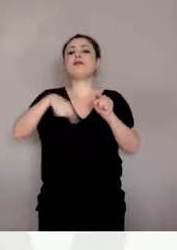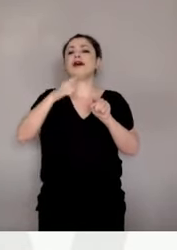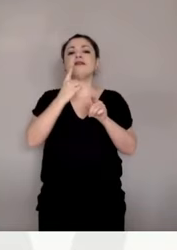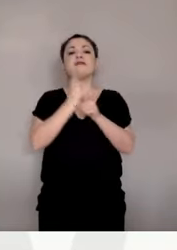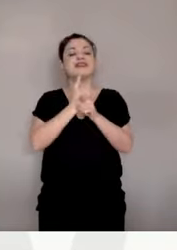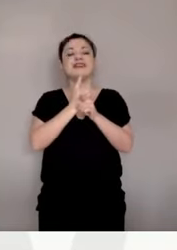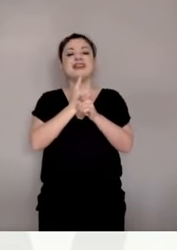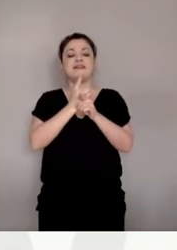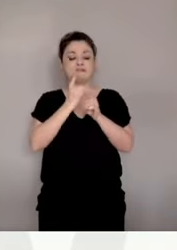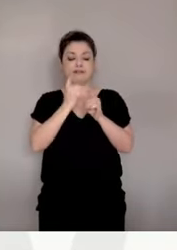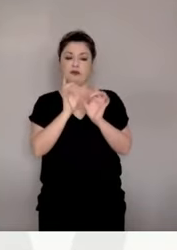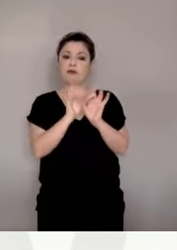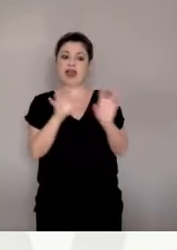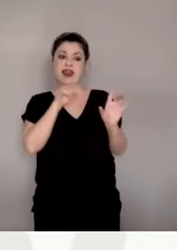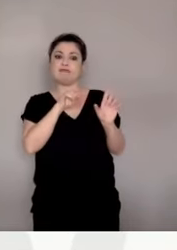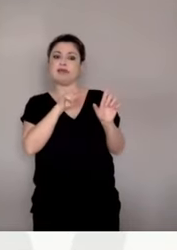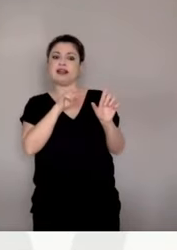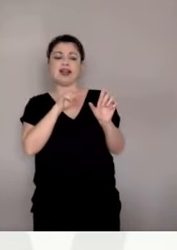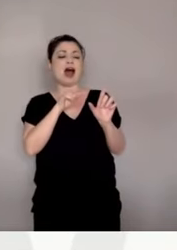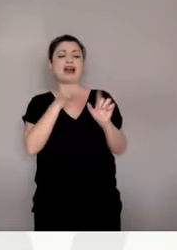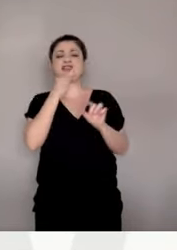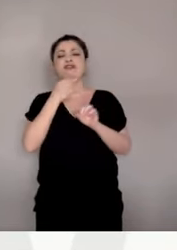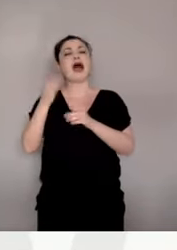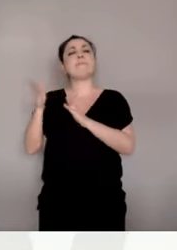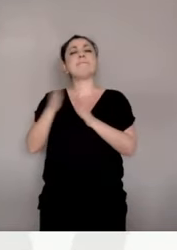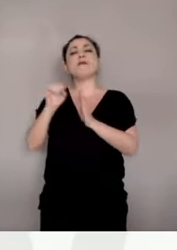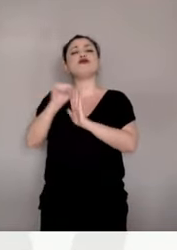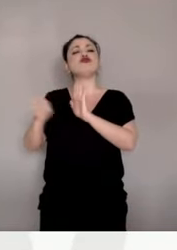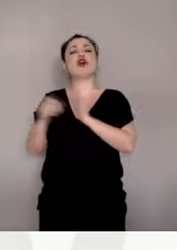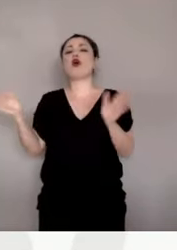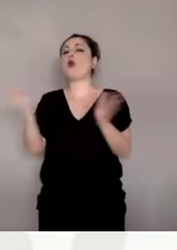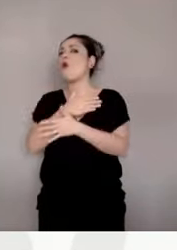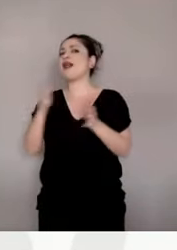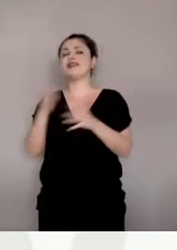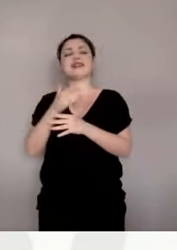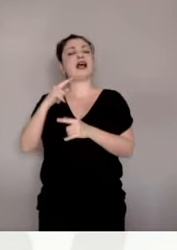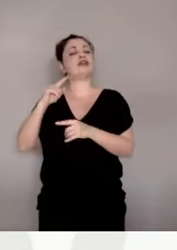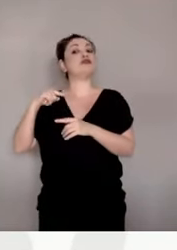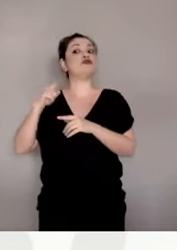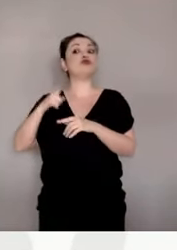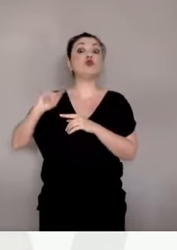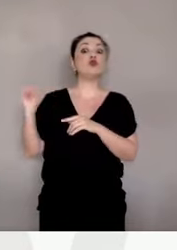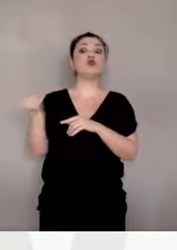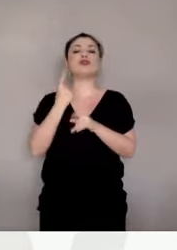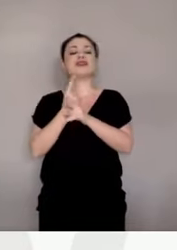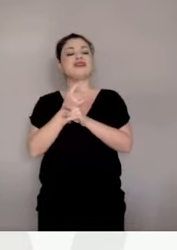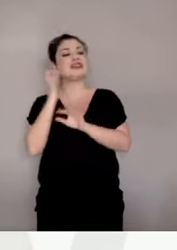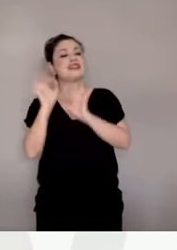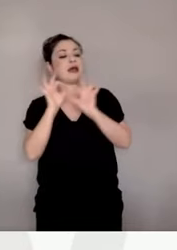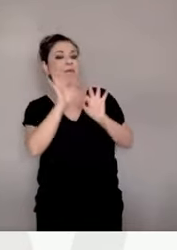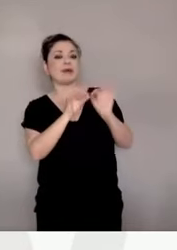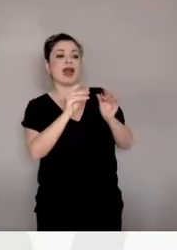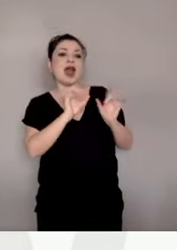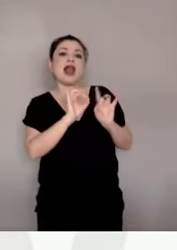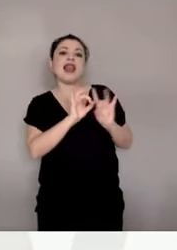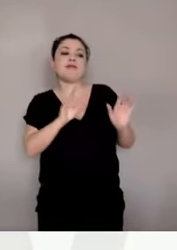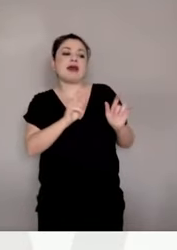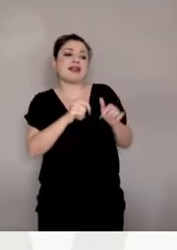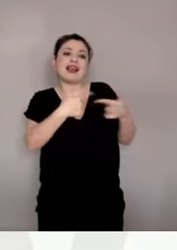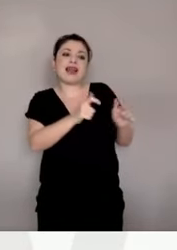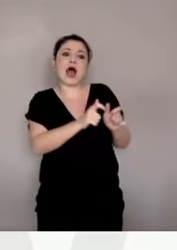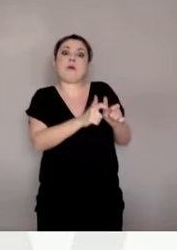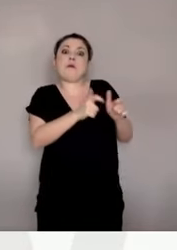dire che in ogni momento storico noi dobbiamo costruire un pezzo di libertà maggiore. Credo che